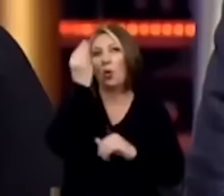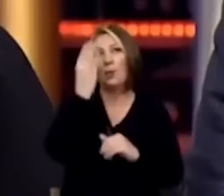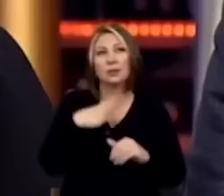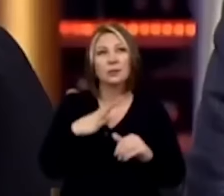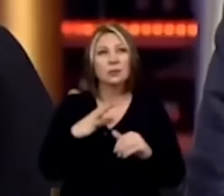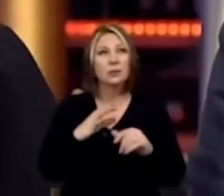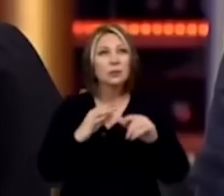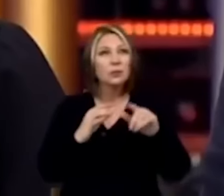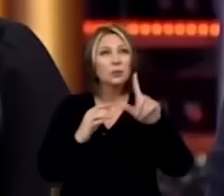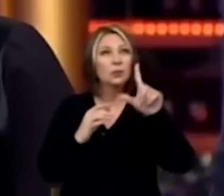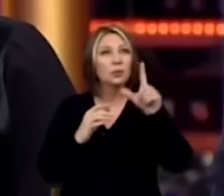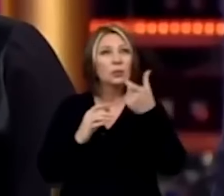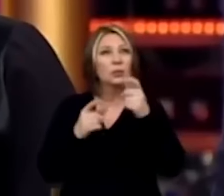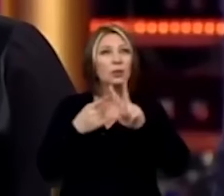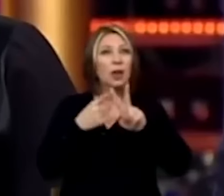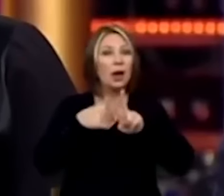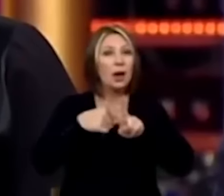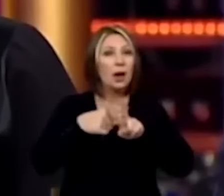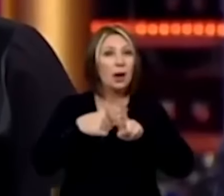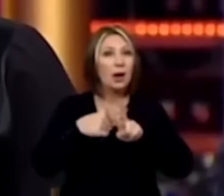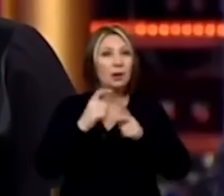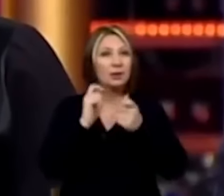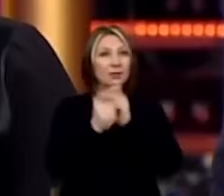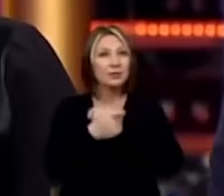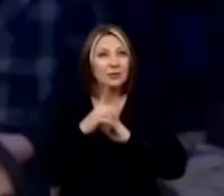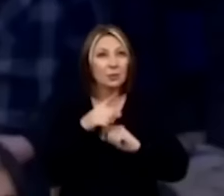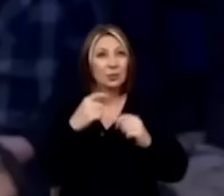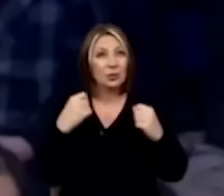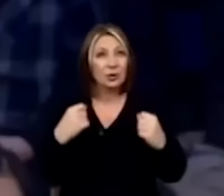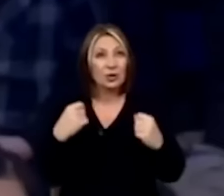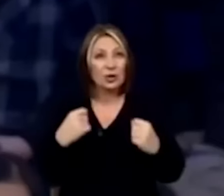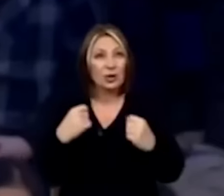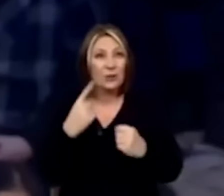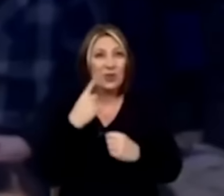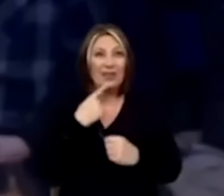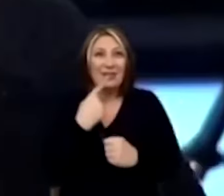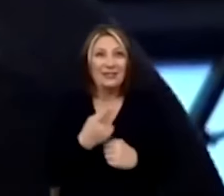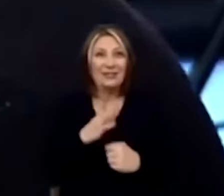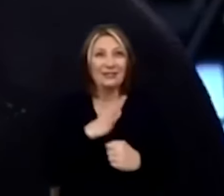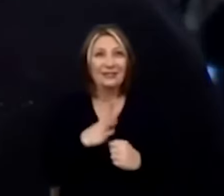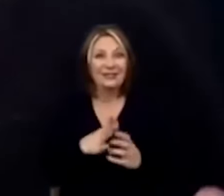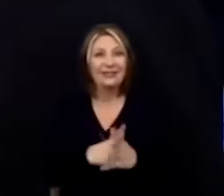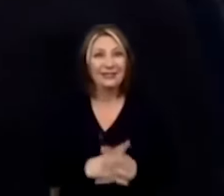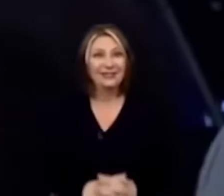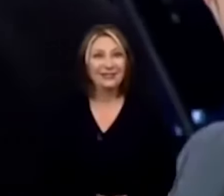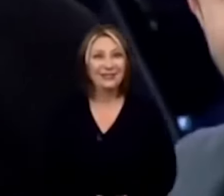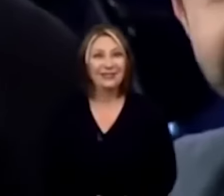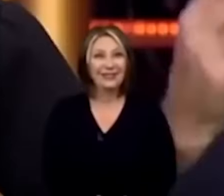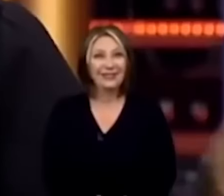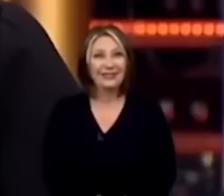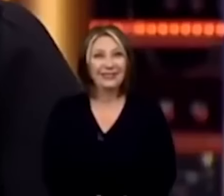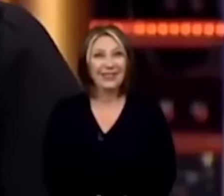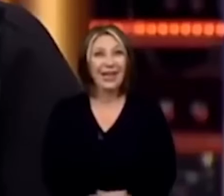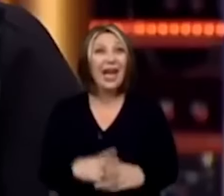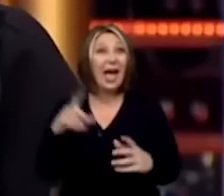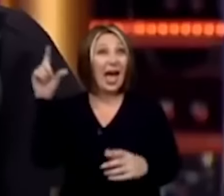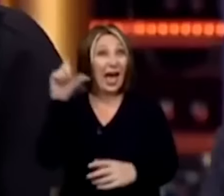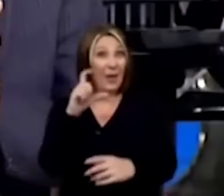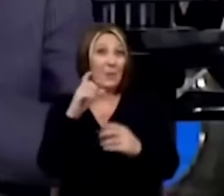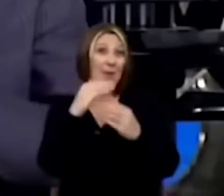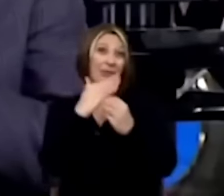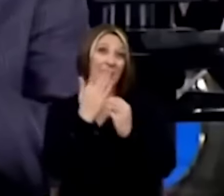isterdiniz? Luna. Vay. Bu kilolu bir ifade veriyor. Ay gibi. Evet. Yani, ay parçası.